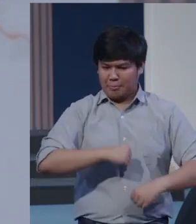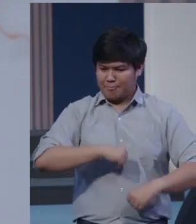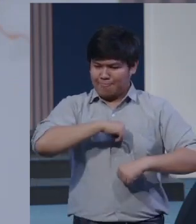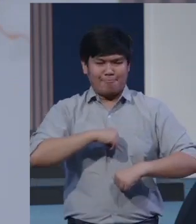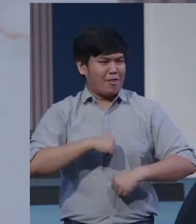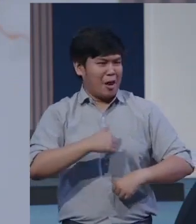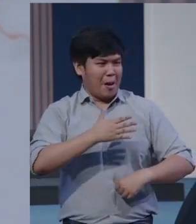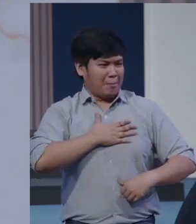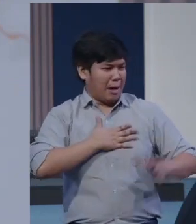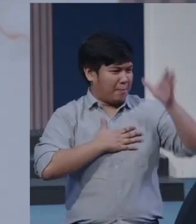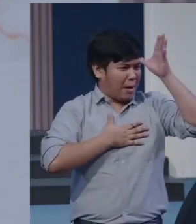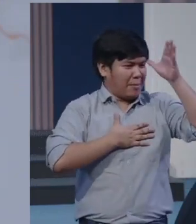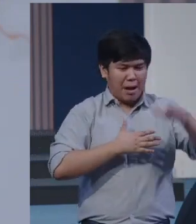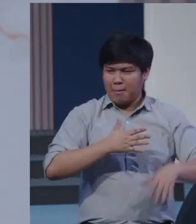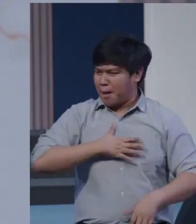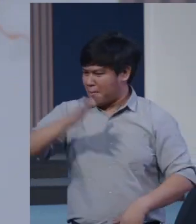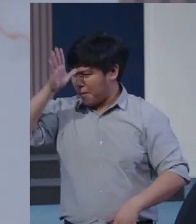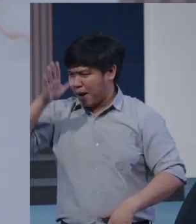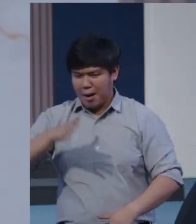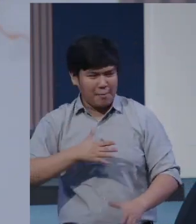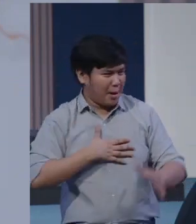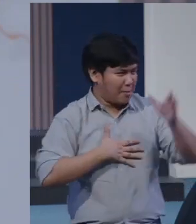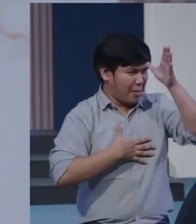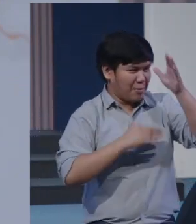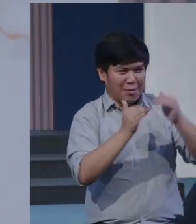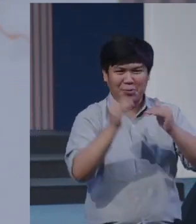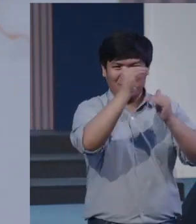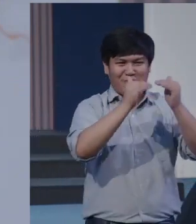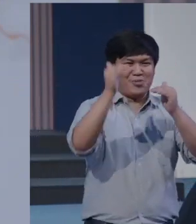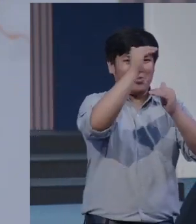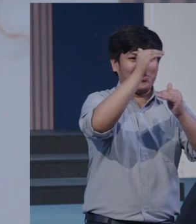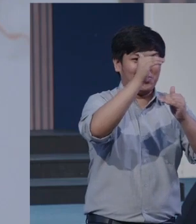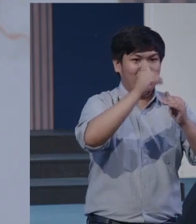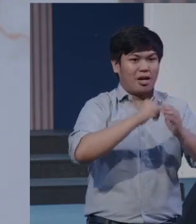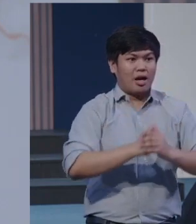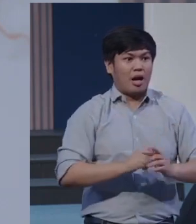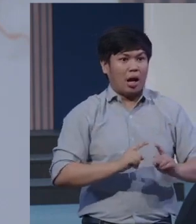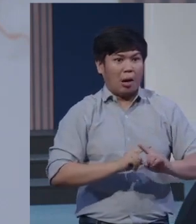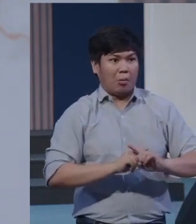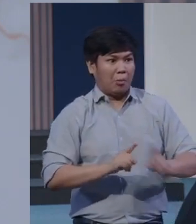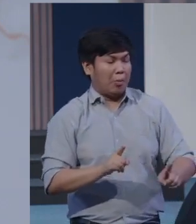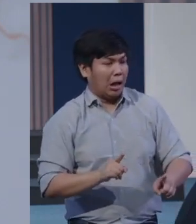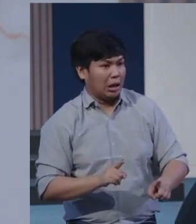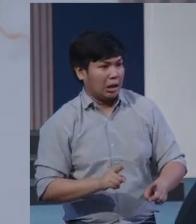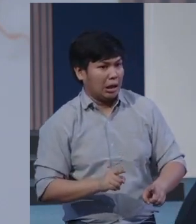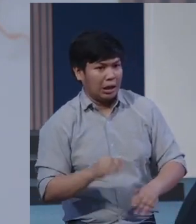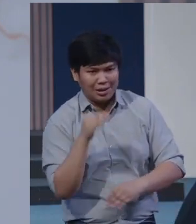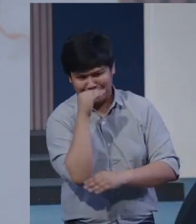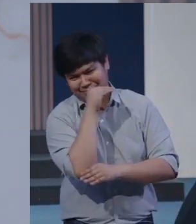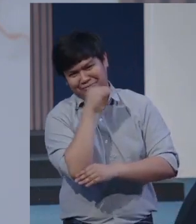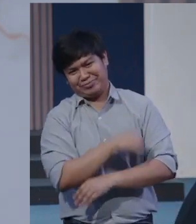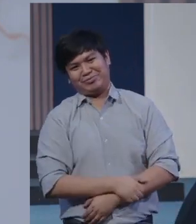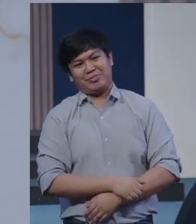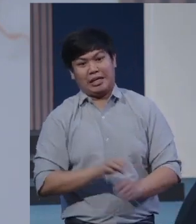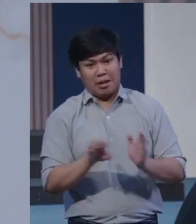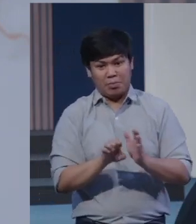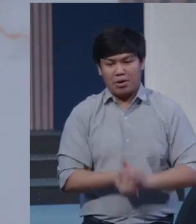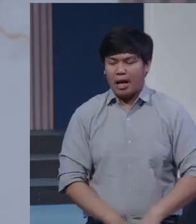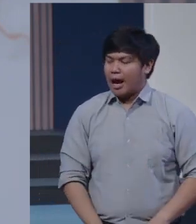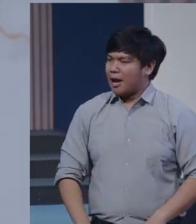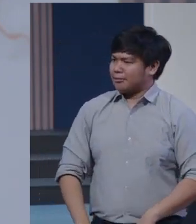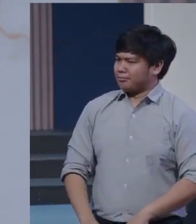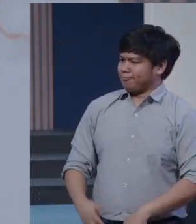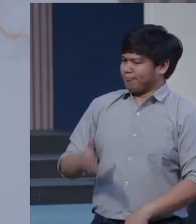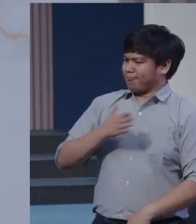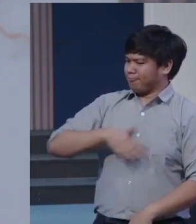at madalas hindi totoo ang ating sinasabi ah wala yan sa lolo ko di ba